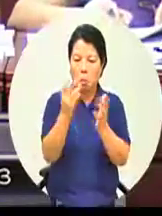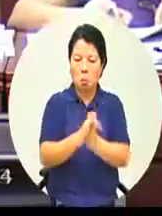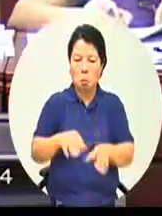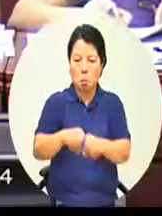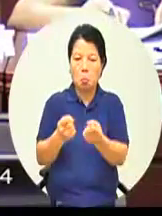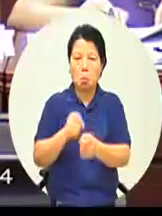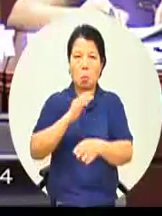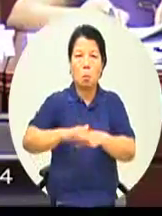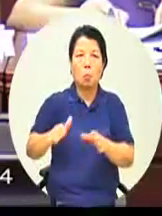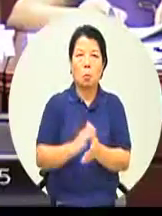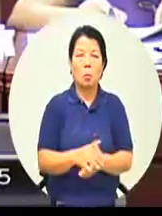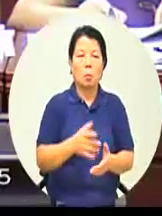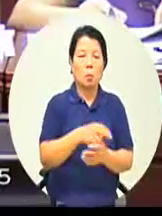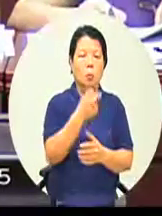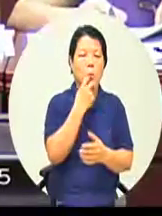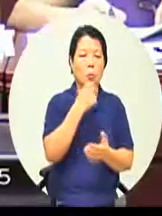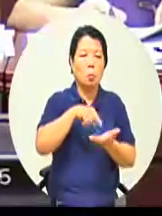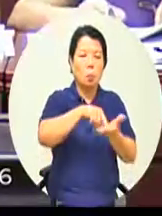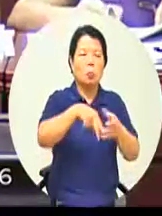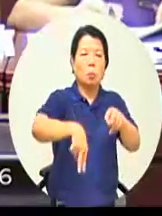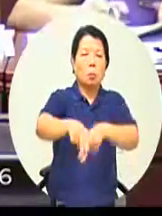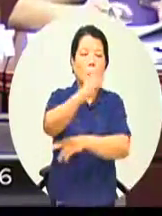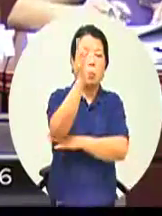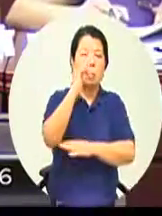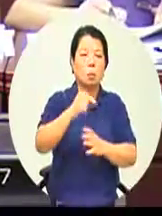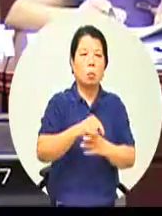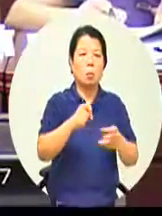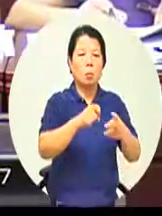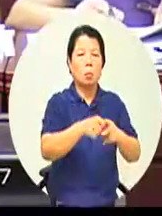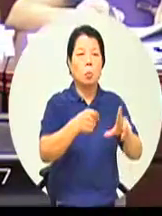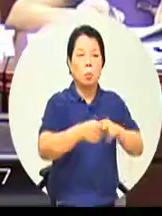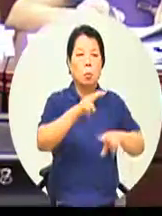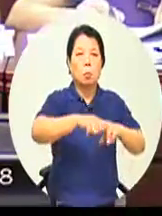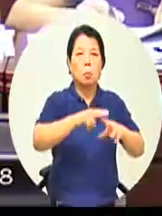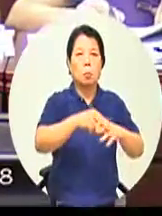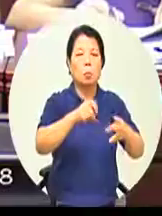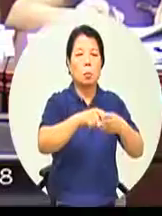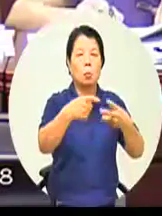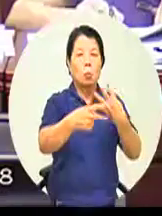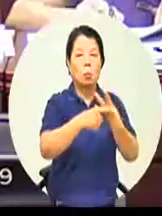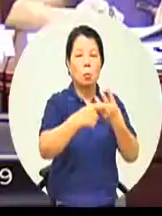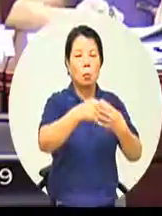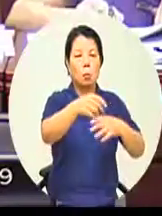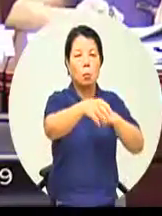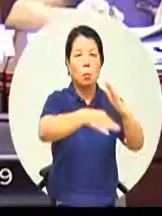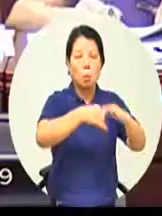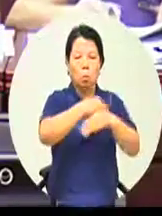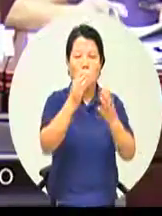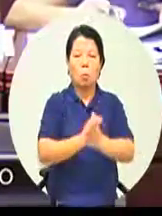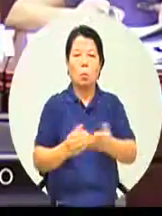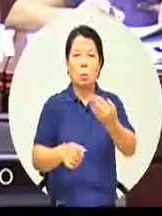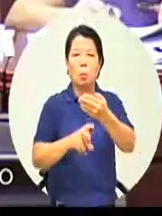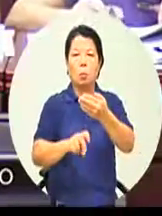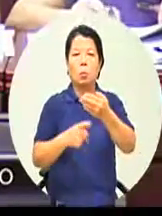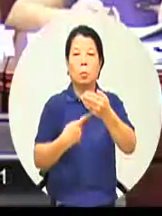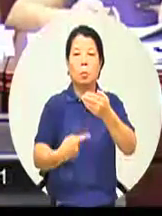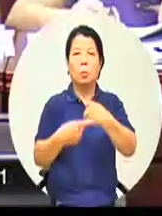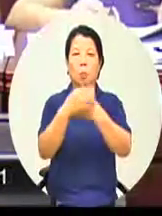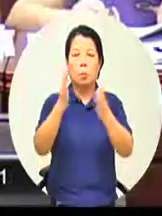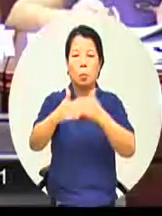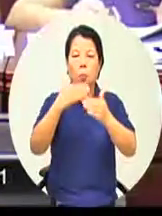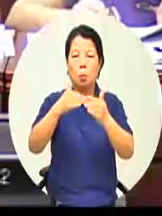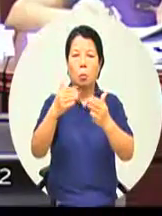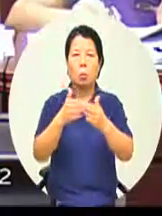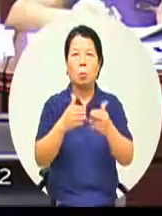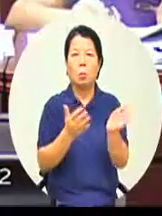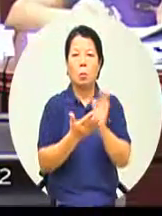因为他也是要到行政院公共工程委员会这个整个会总我记得当年921的时候倒了那么多学校，最后